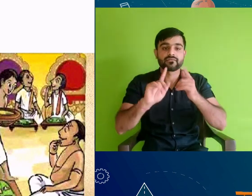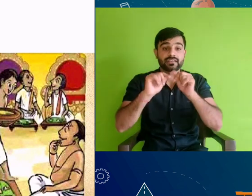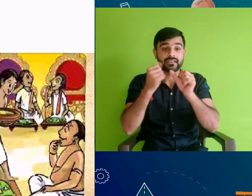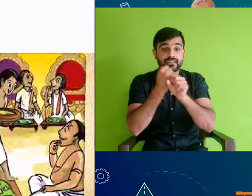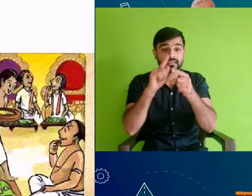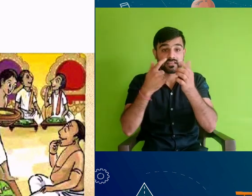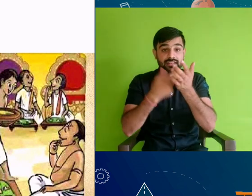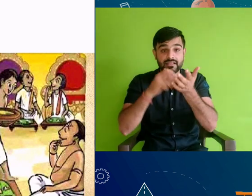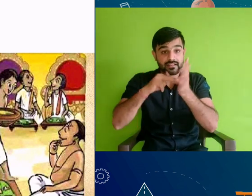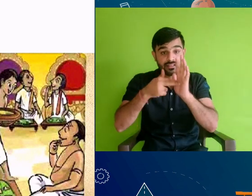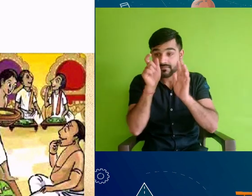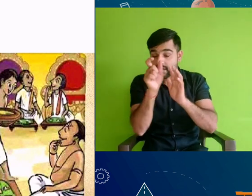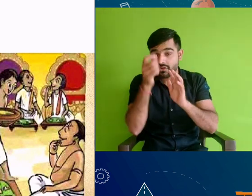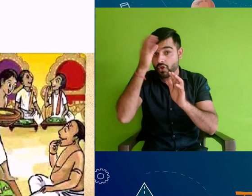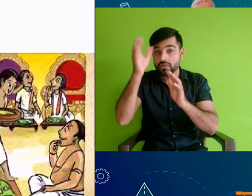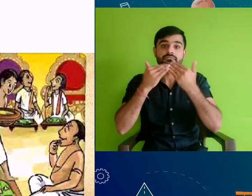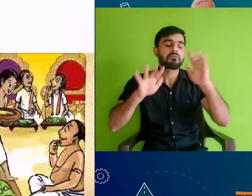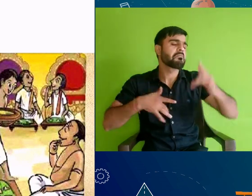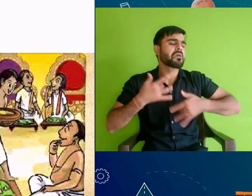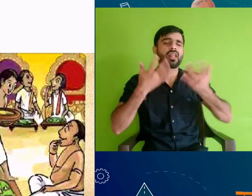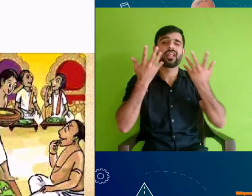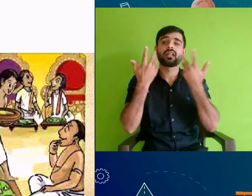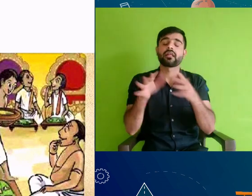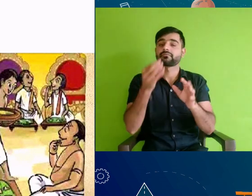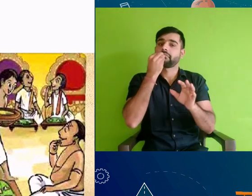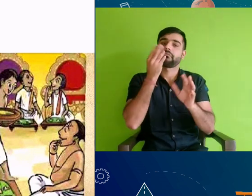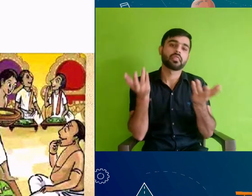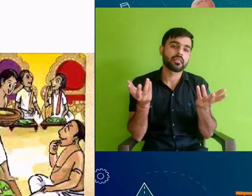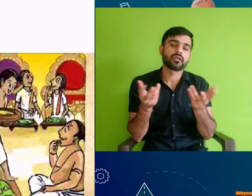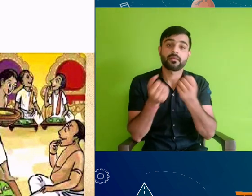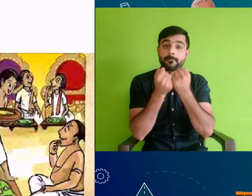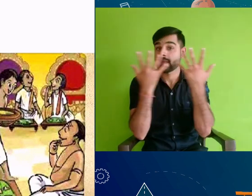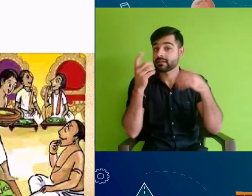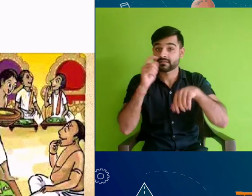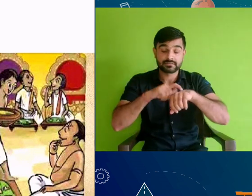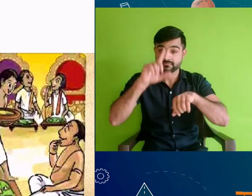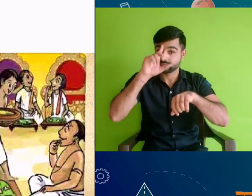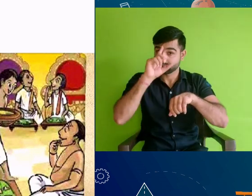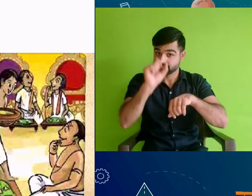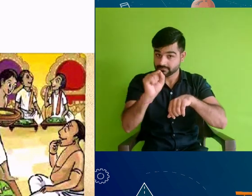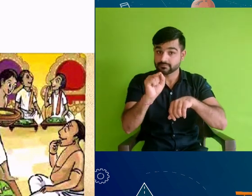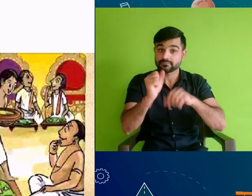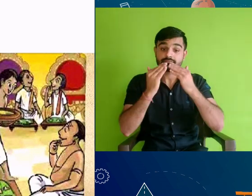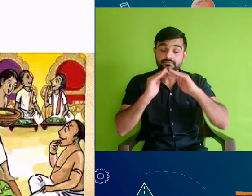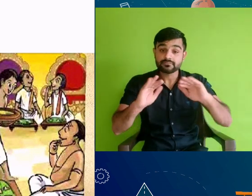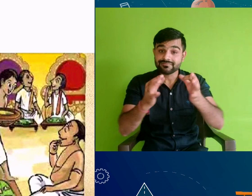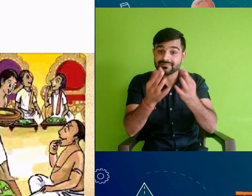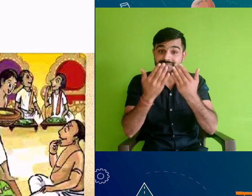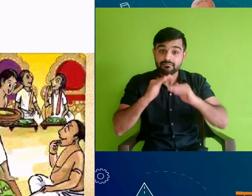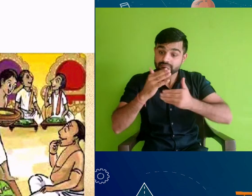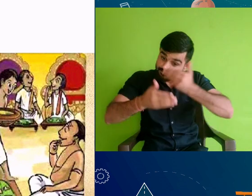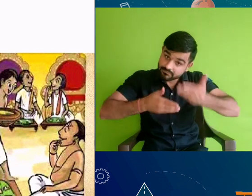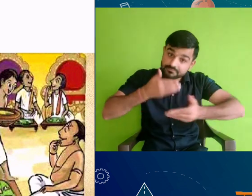का कंसेप्ट हमारे बच्चों में नहीं होता. तो हमें कई बार इन चीजों को भी हमारे स्पेशल बच्चों को सिखाना पड़ता है